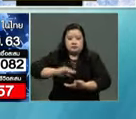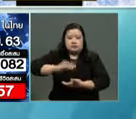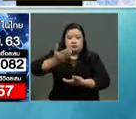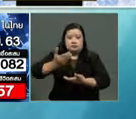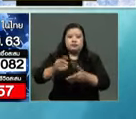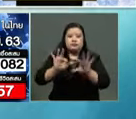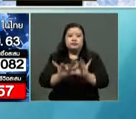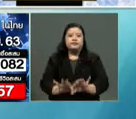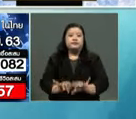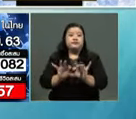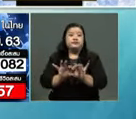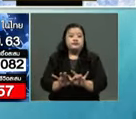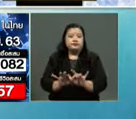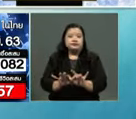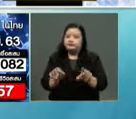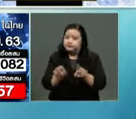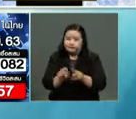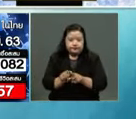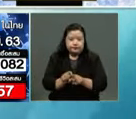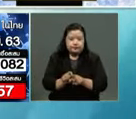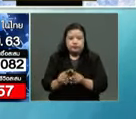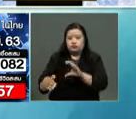อ่าแมคอินทอสที่เป็นเครื่องเดสก์ทอปเนี่ยหรือเป็นเครื่องnotebook